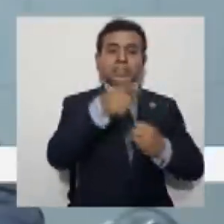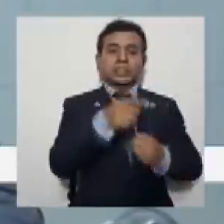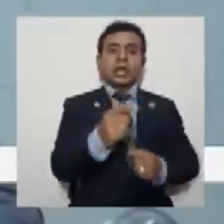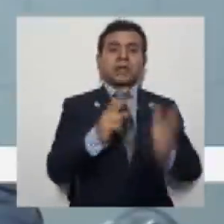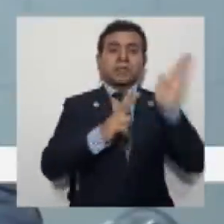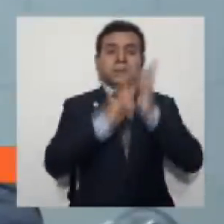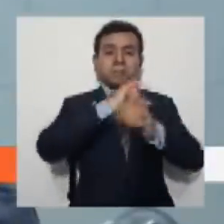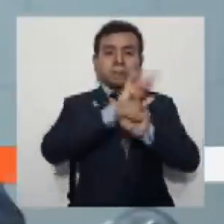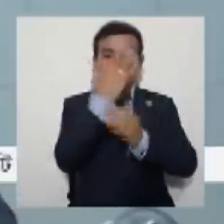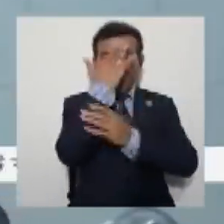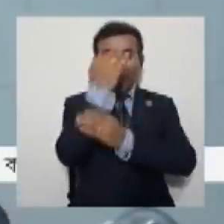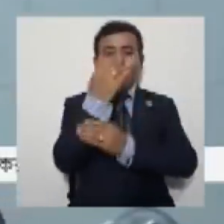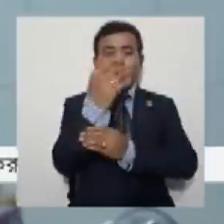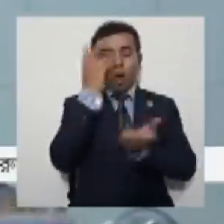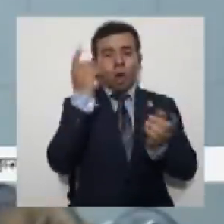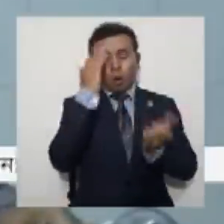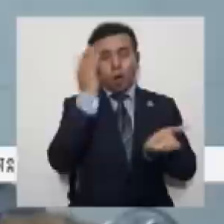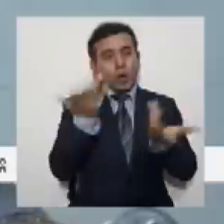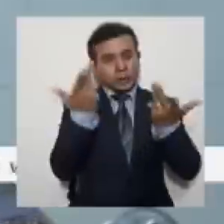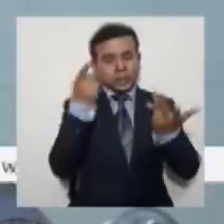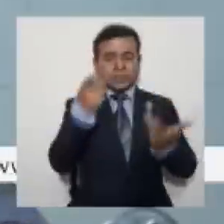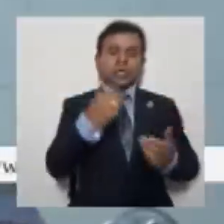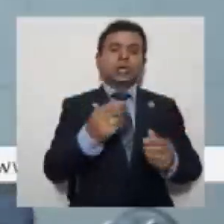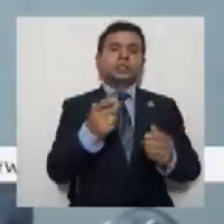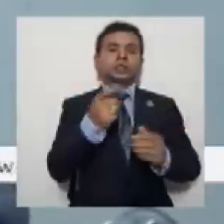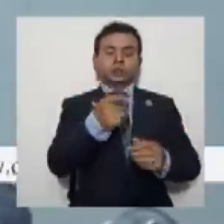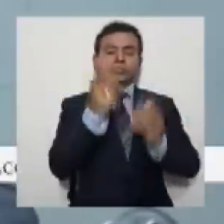আমরা সকলের আত্মার মাগফিরাত কামনা করছি।